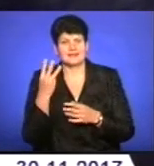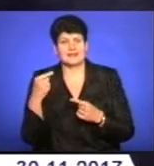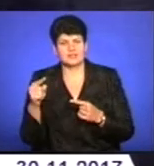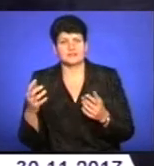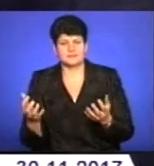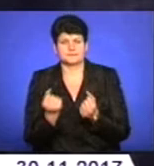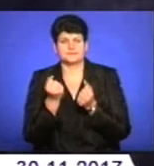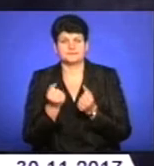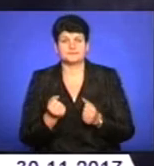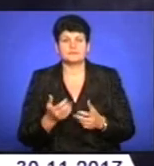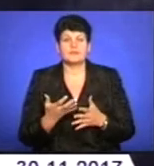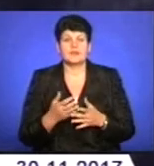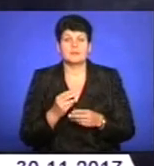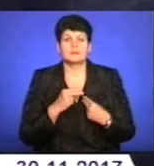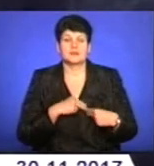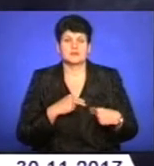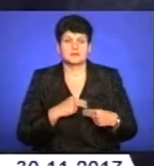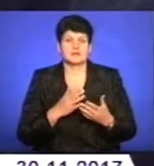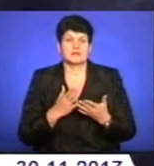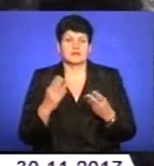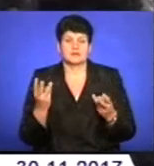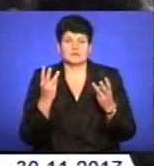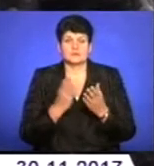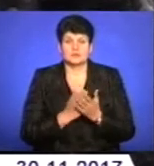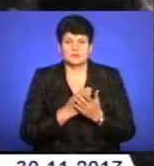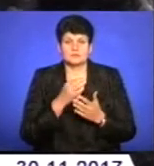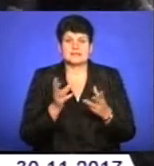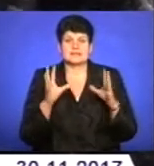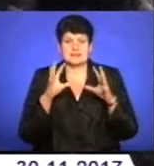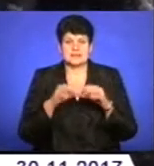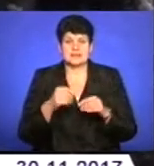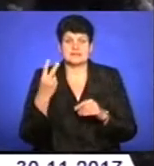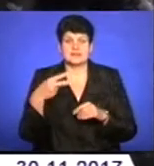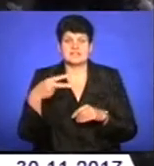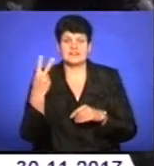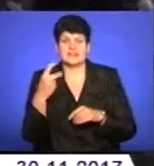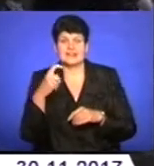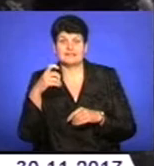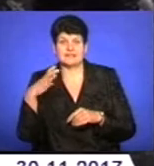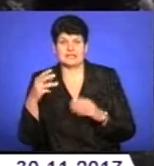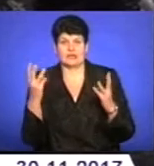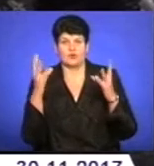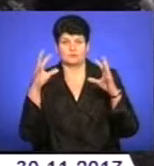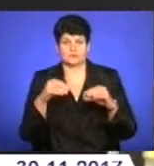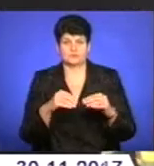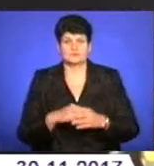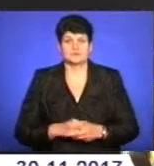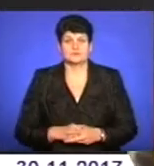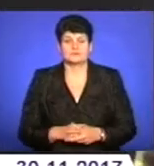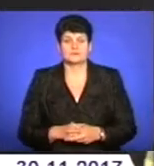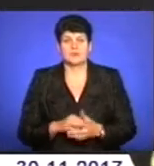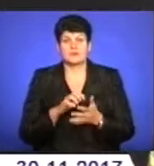служби з надзвичайних ситуацій в області загасили вогонь за 22 хвилини. Причину та збитки пожежі наразі встановлюють.